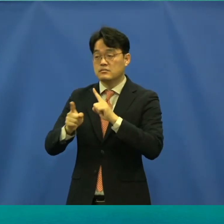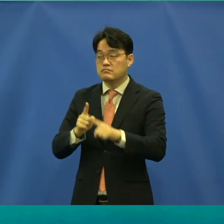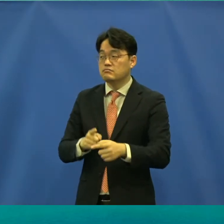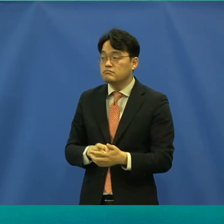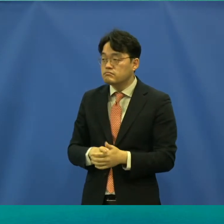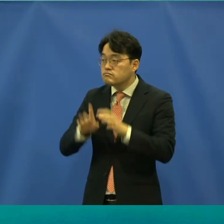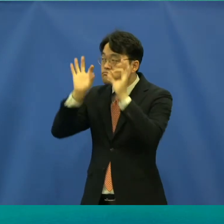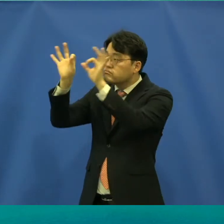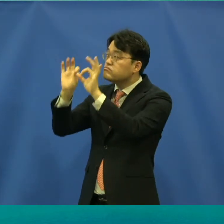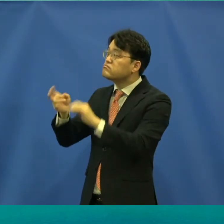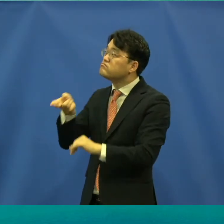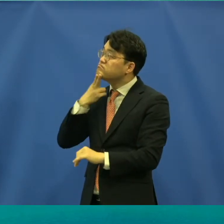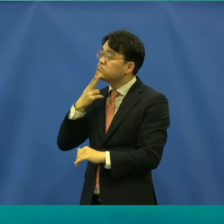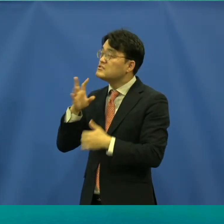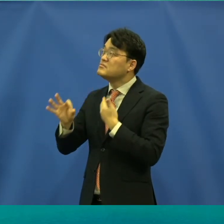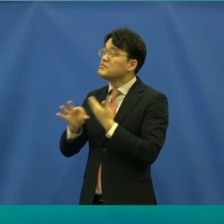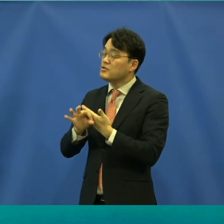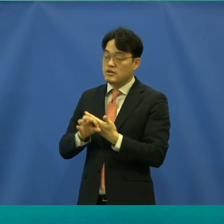없습니다.